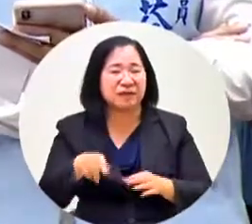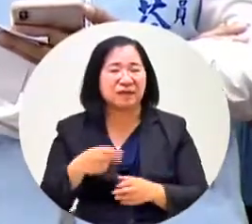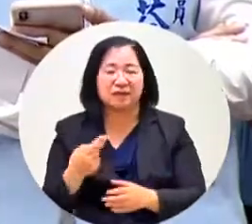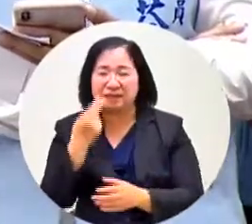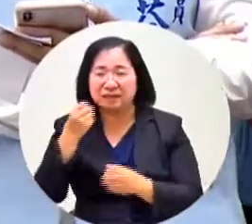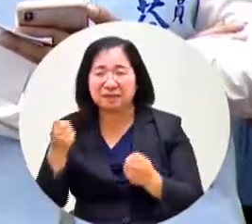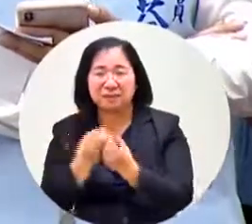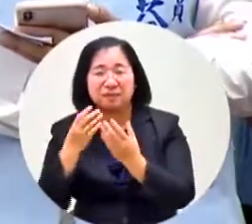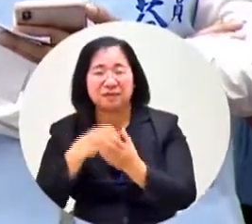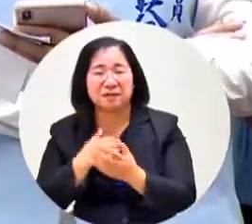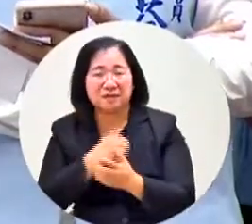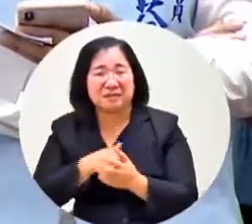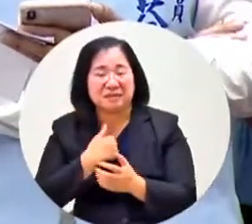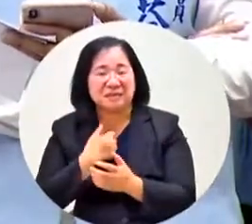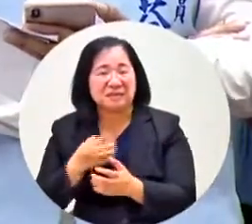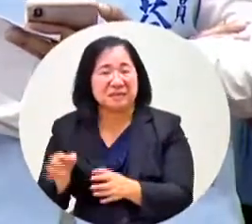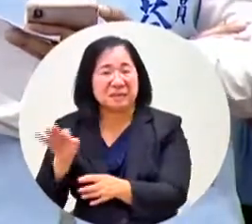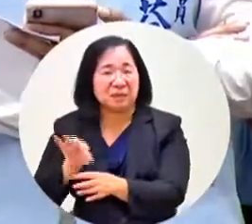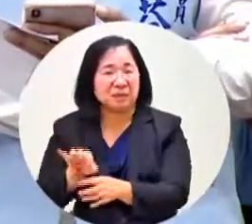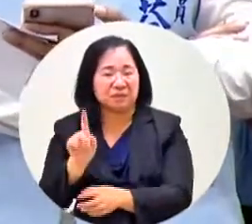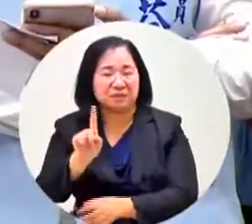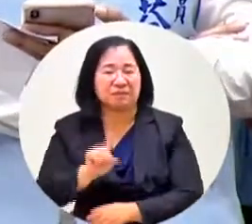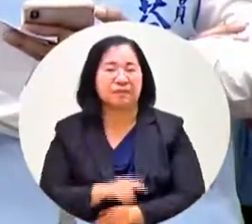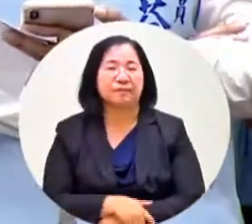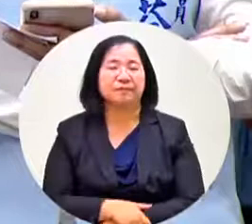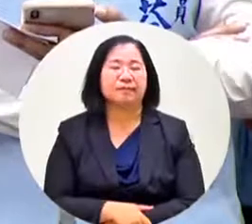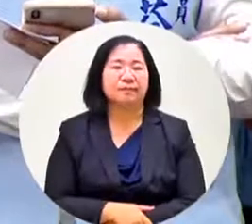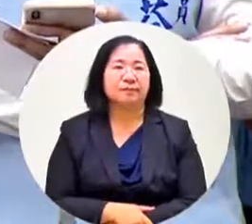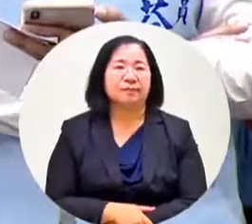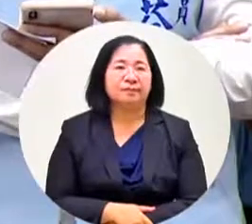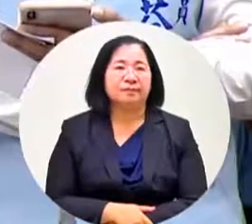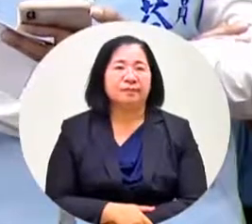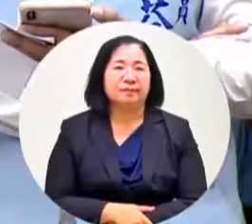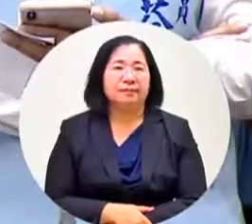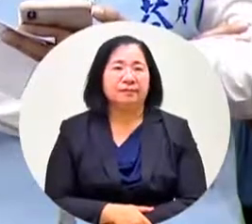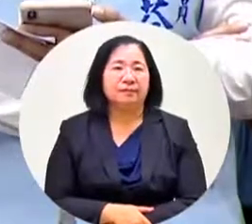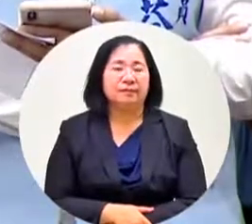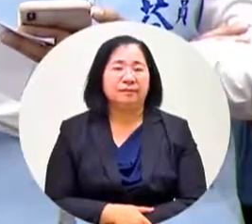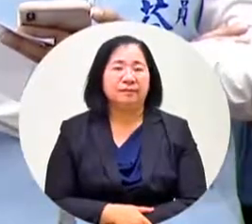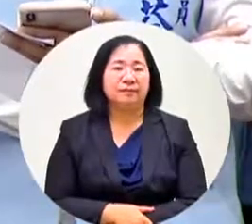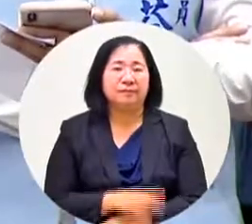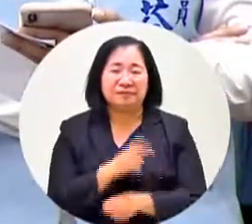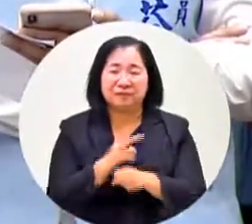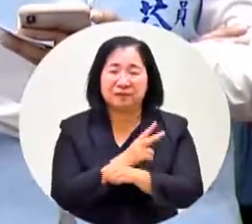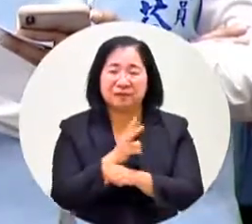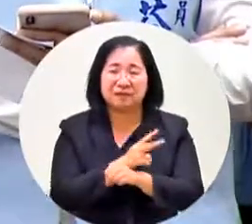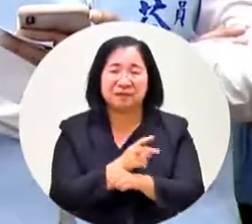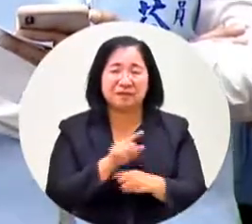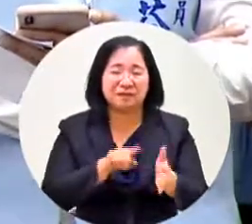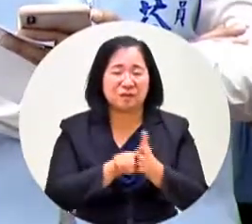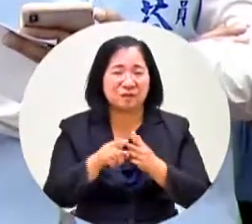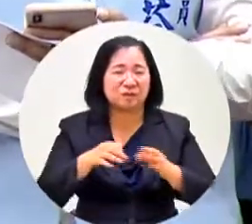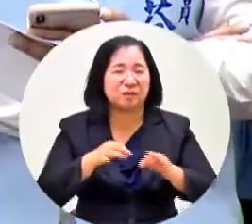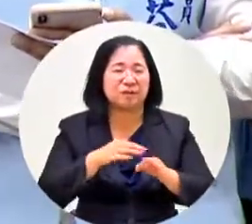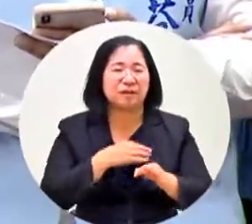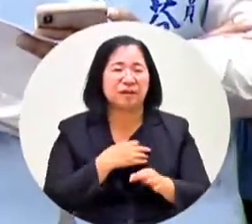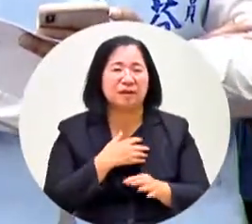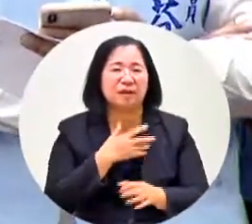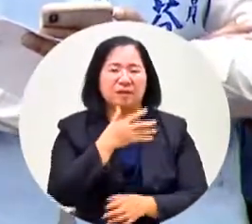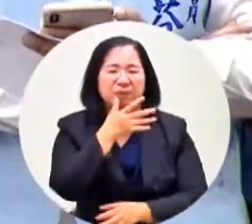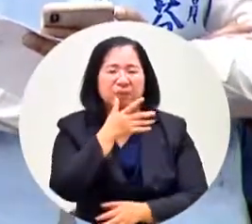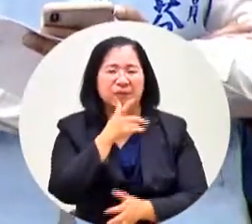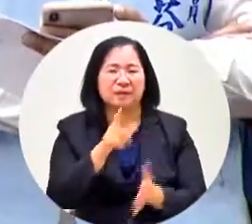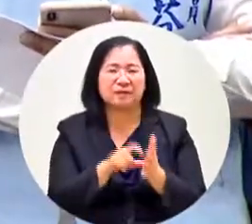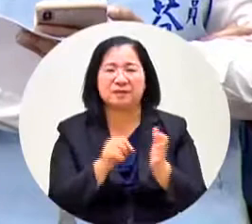有，我想啊，真正无代志，议会按各国员议长敢有需要一上任就